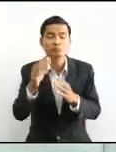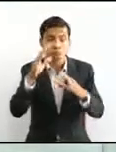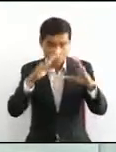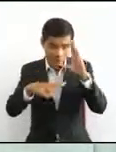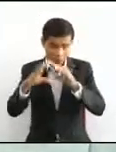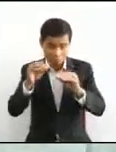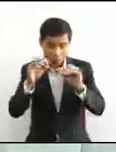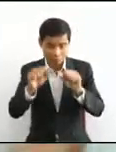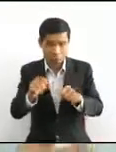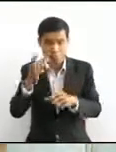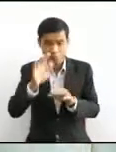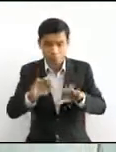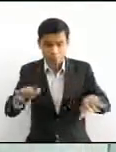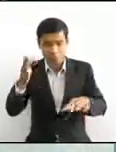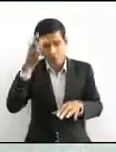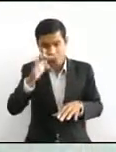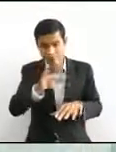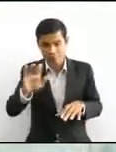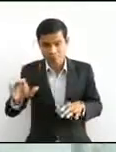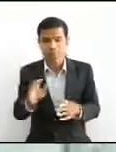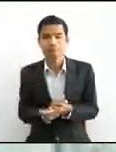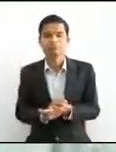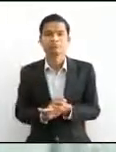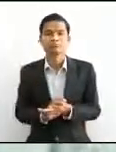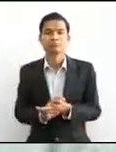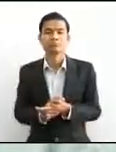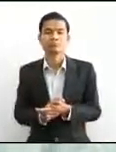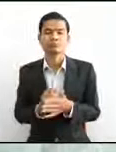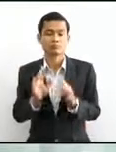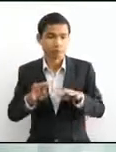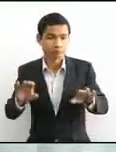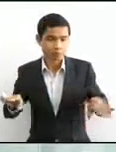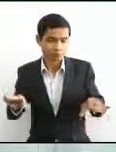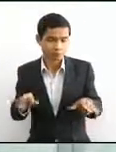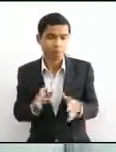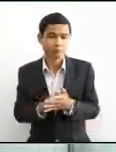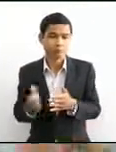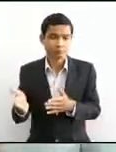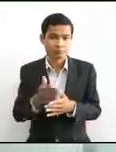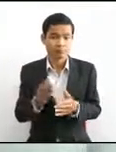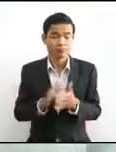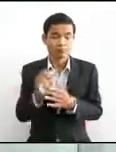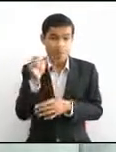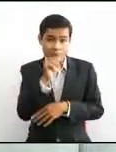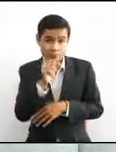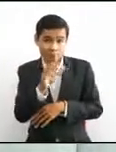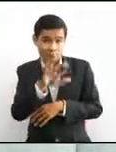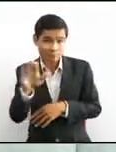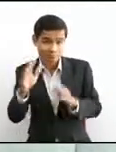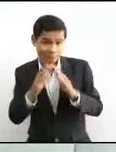chà con còn được ăn nếp bất chi chát chát lên đó chà con còn được ăn nếp con còn đai đai chỉ riêng ấy con được